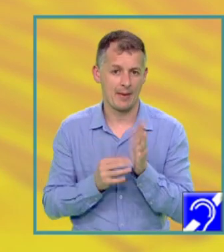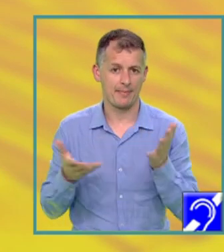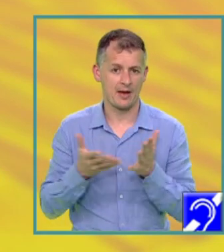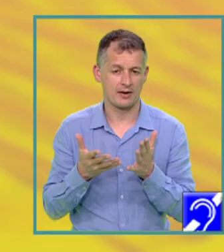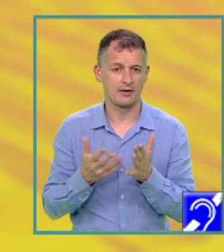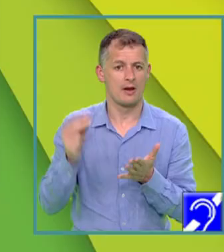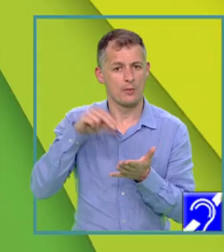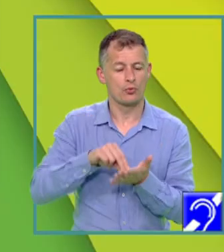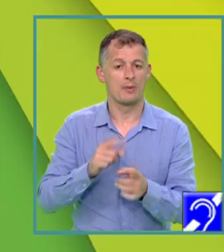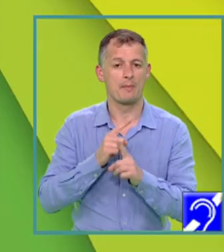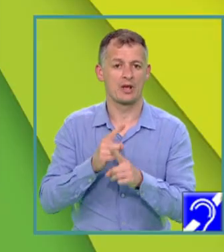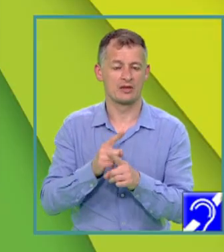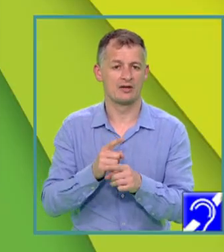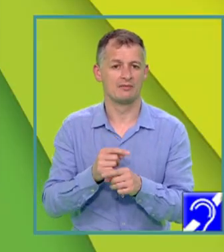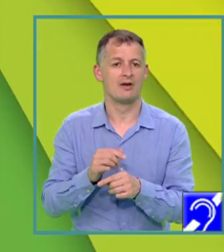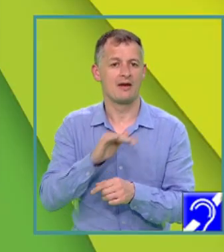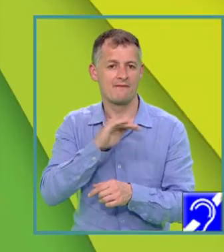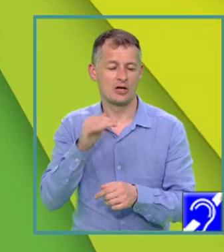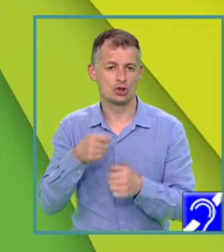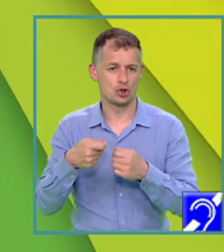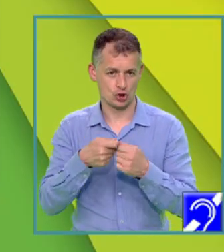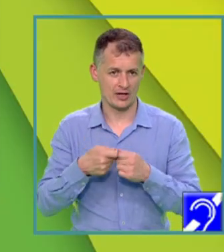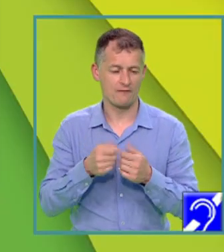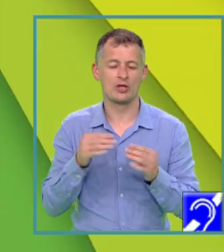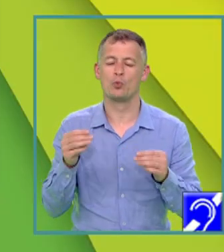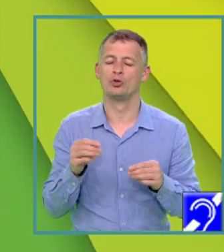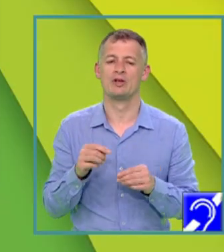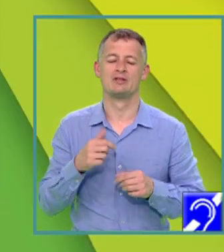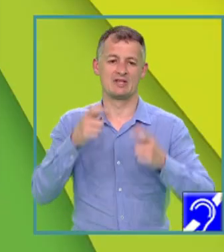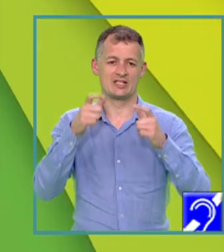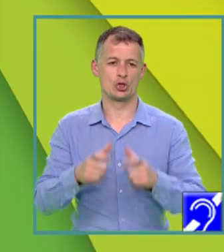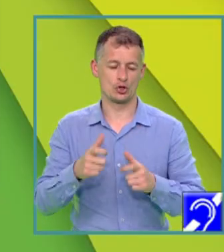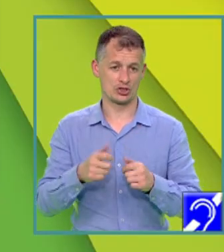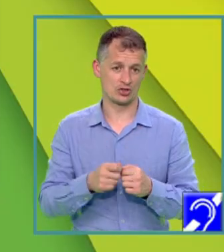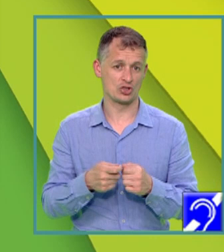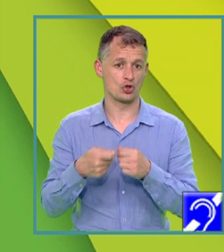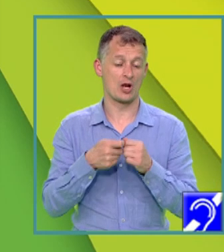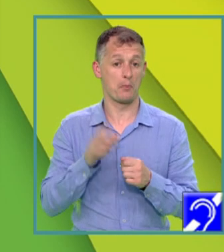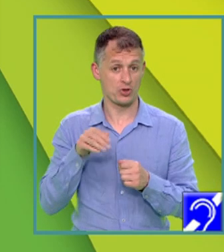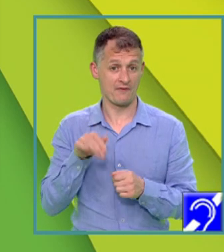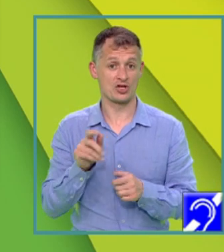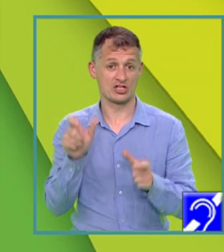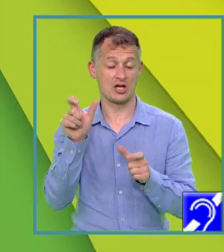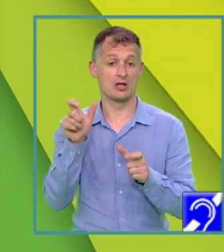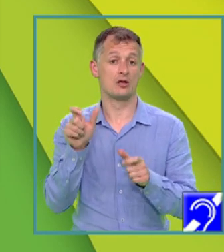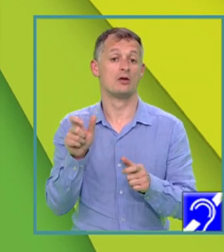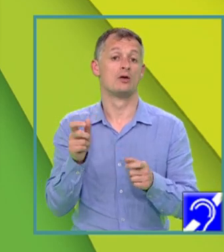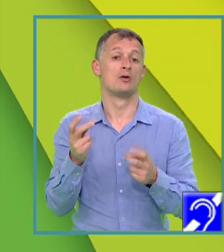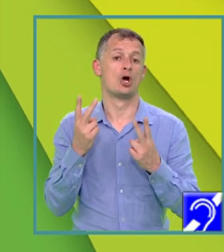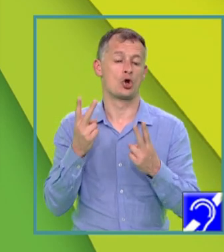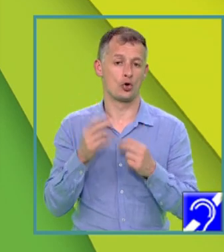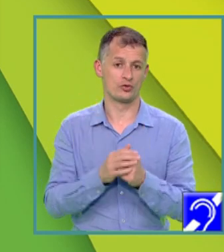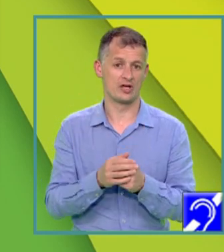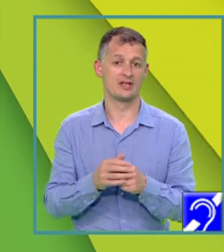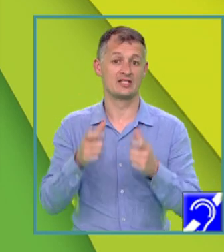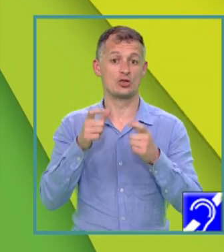la nivel social. Foarte multe instituții sociale pot îndeplini astfel de roluri de instituție totală,